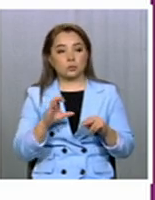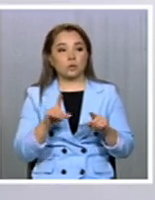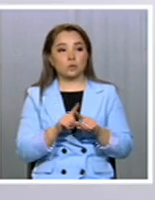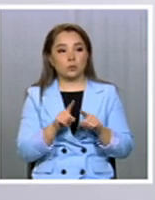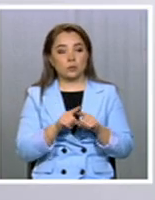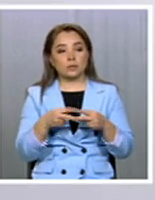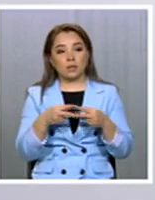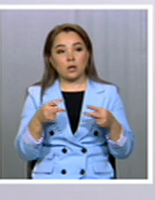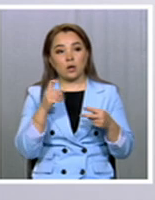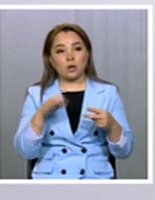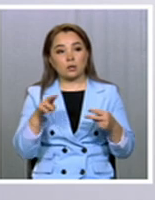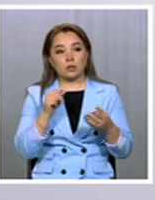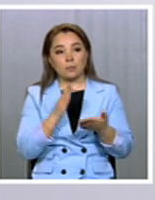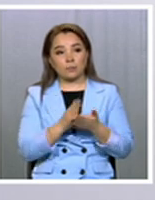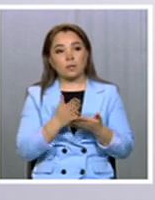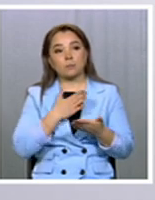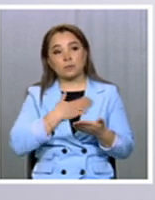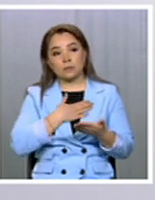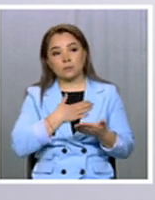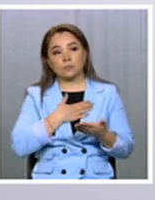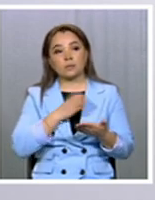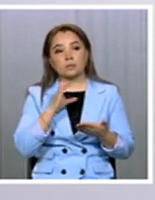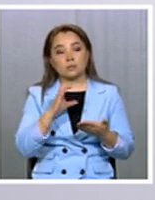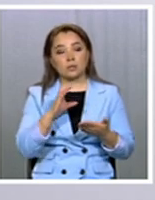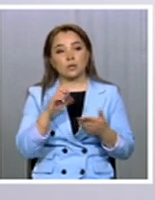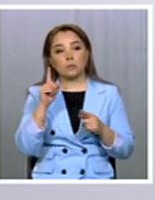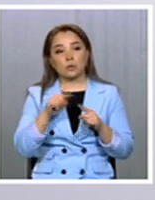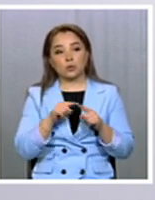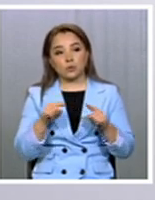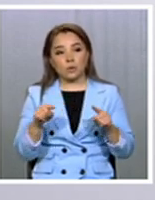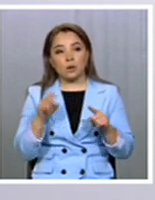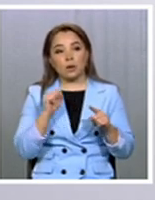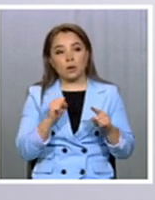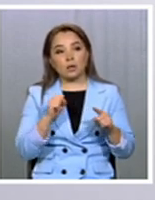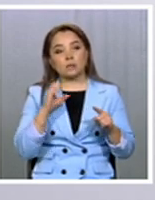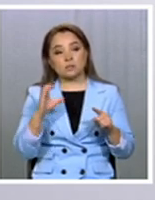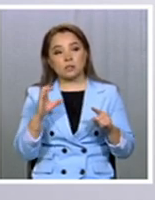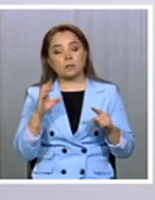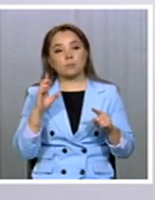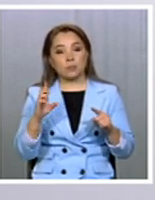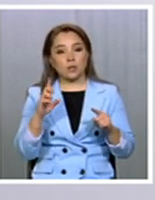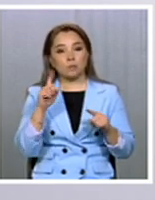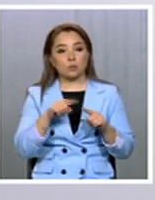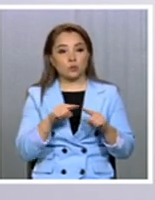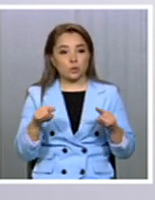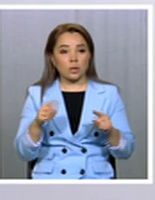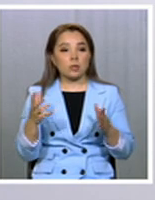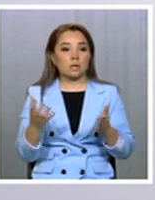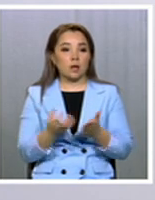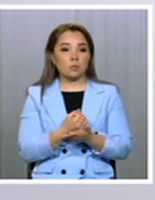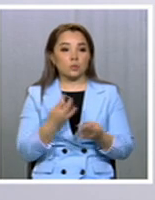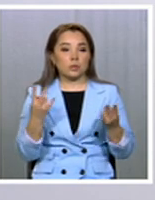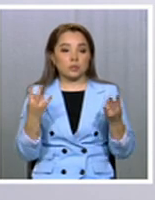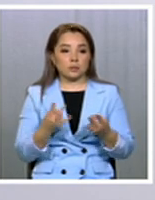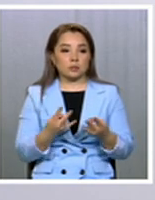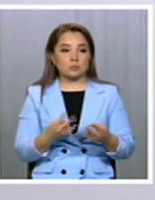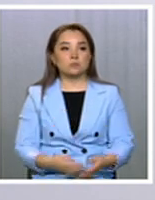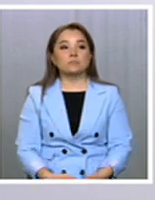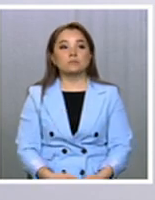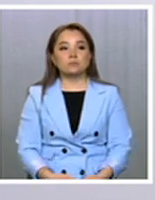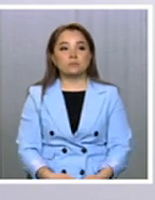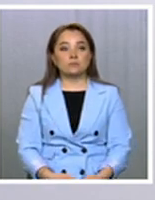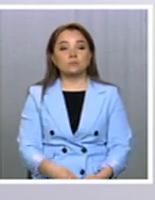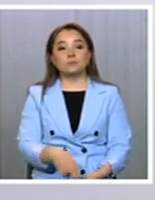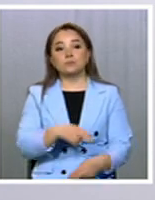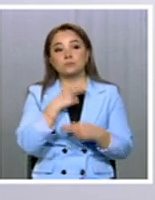хорда. Бізге С бұрышын, яғни АЦБ бұрышын табу керек. Ал